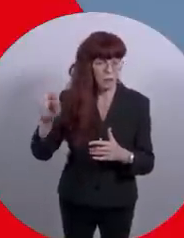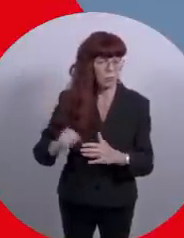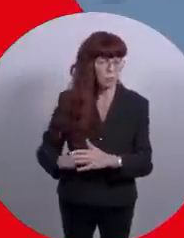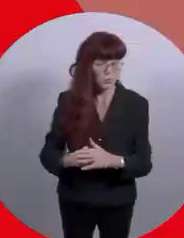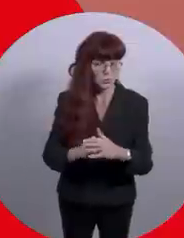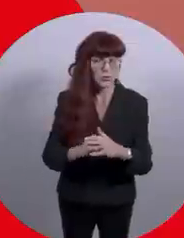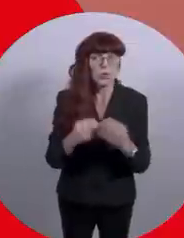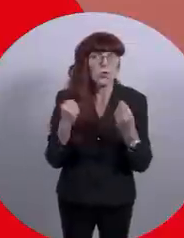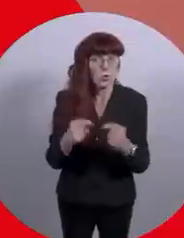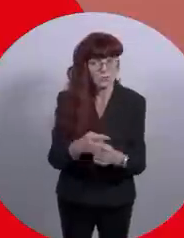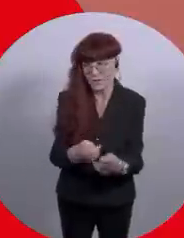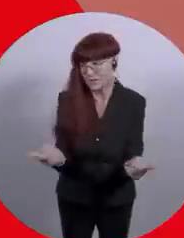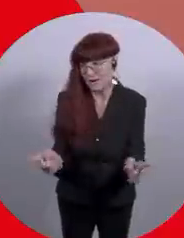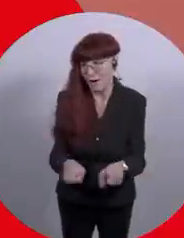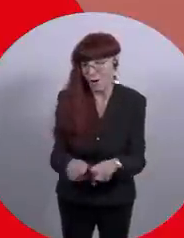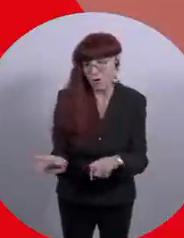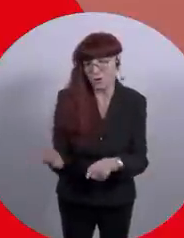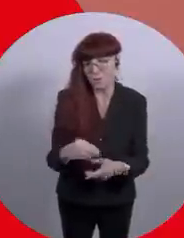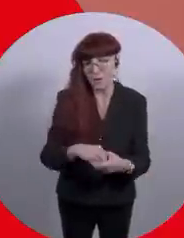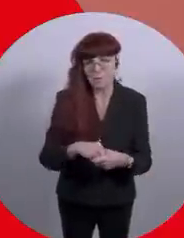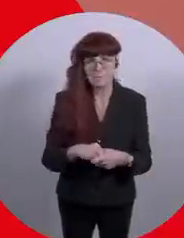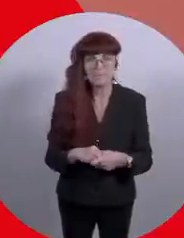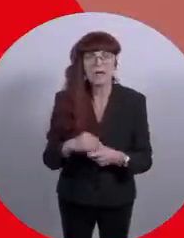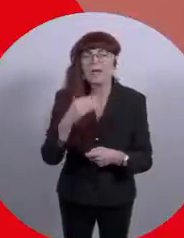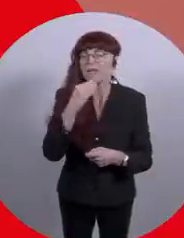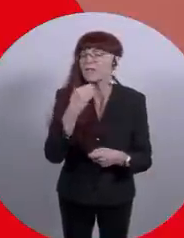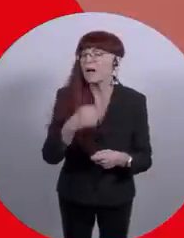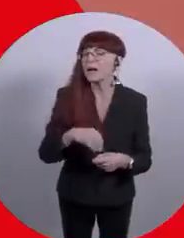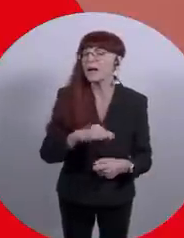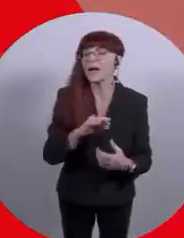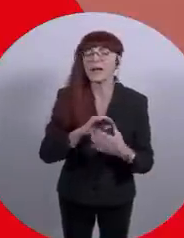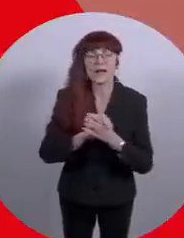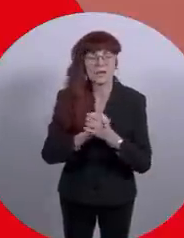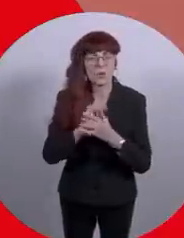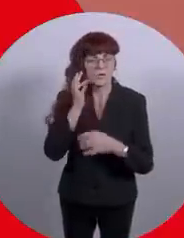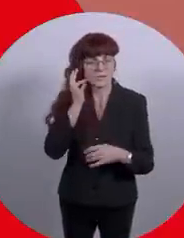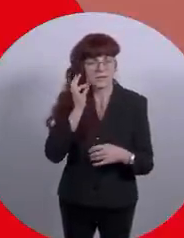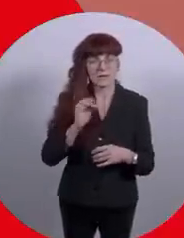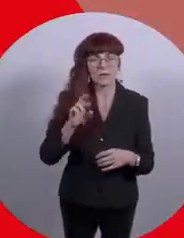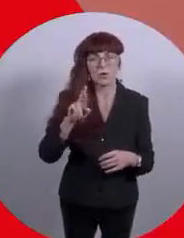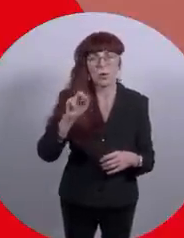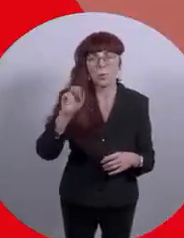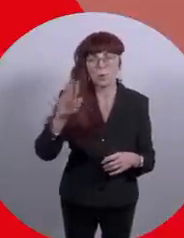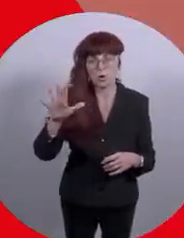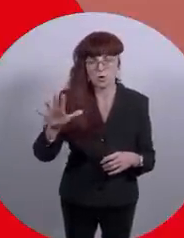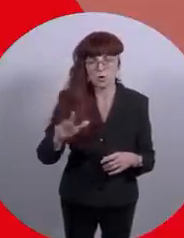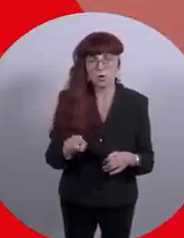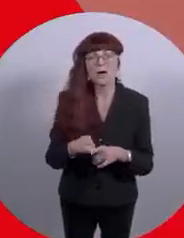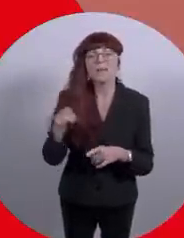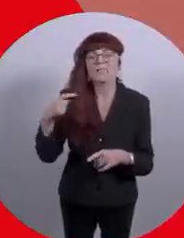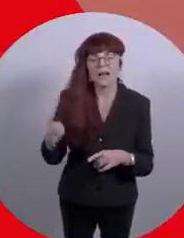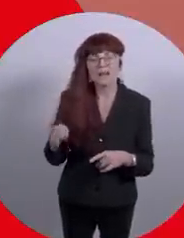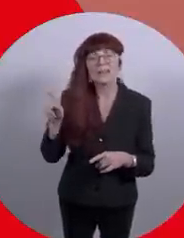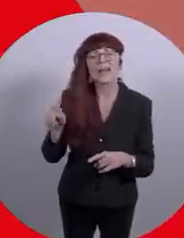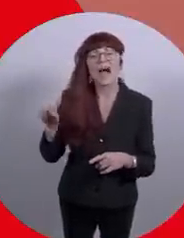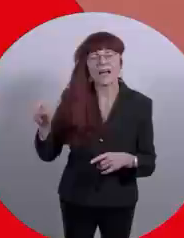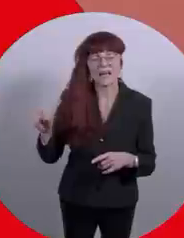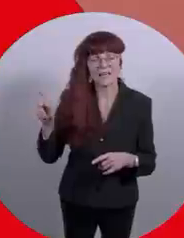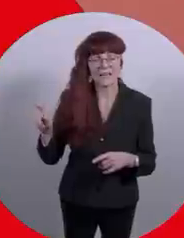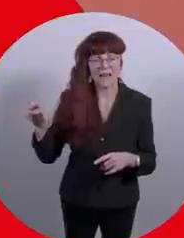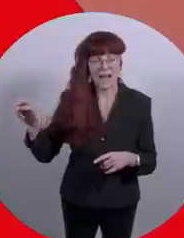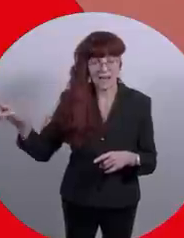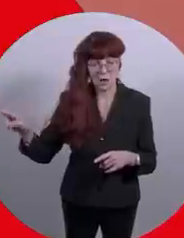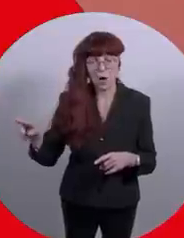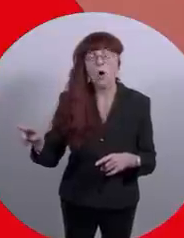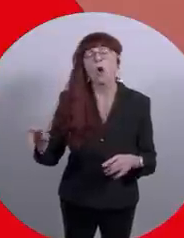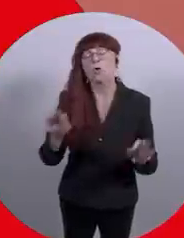schön danke genoss den Roboter als nächstes die genau sind Karin Greiner in Vorbereitung Walter